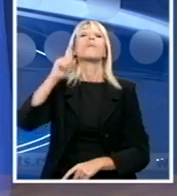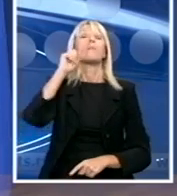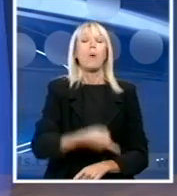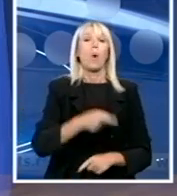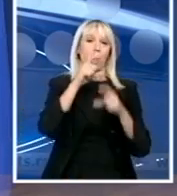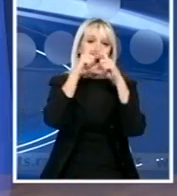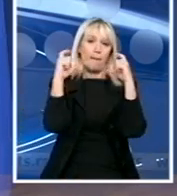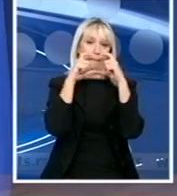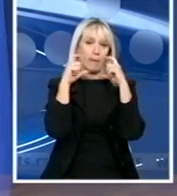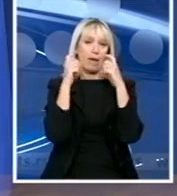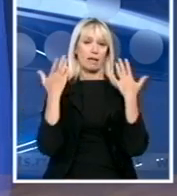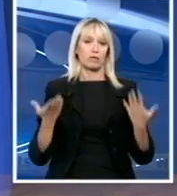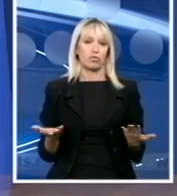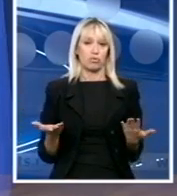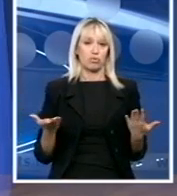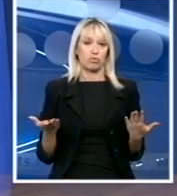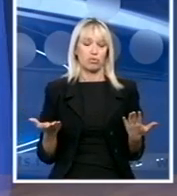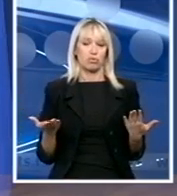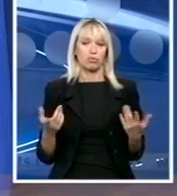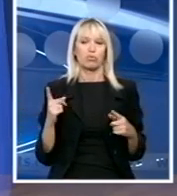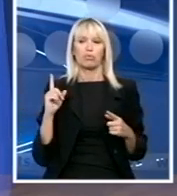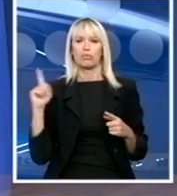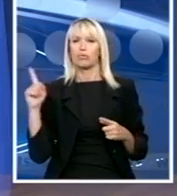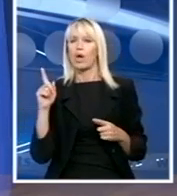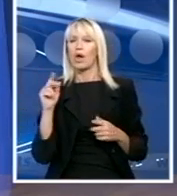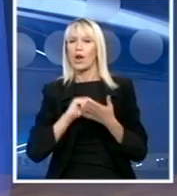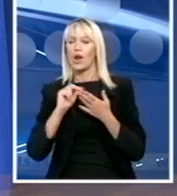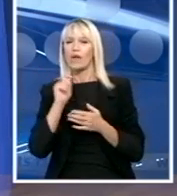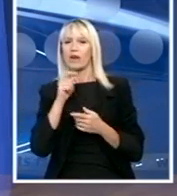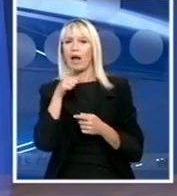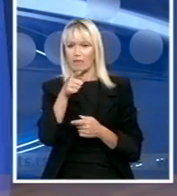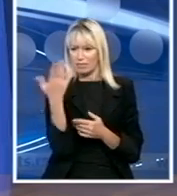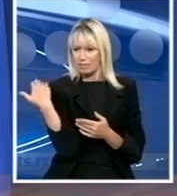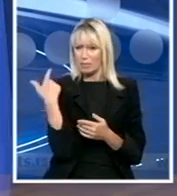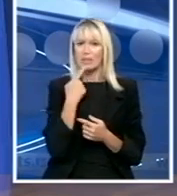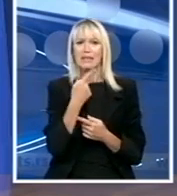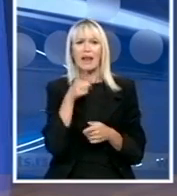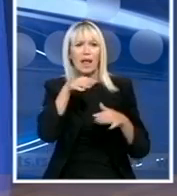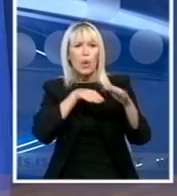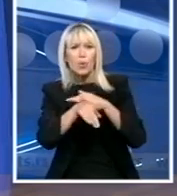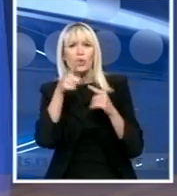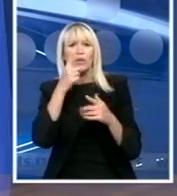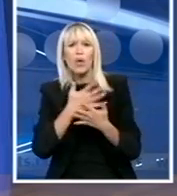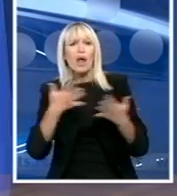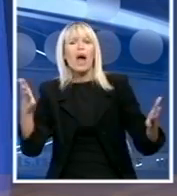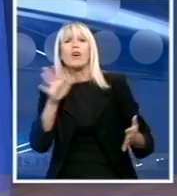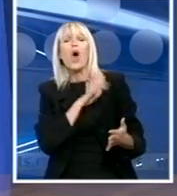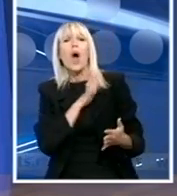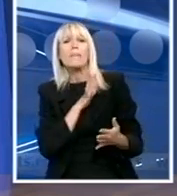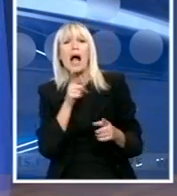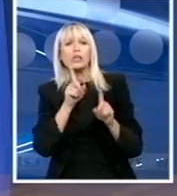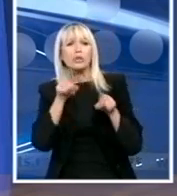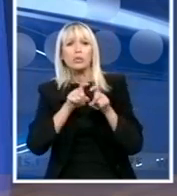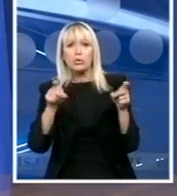ste malo čas rekli da je zapravo zatvoreni prostor najveća opasnost za prenošenje virusa. Dakle, ja sam sad citirala vas od pre